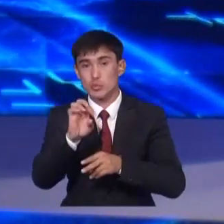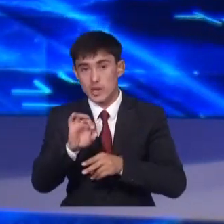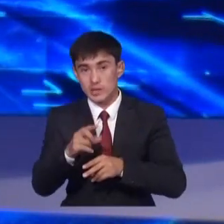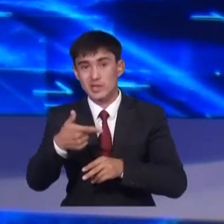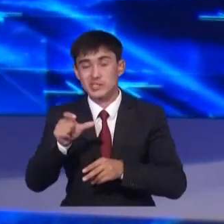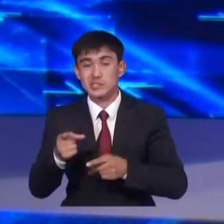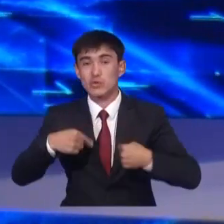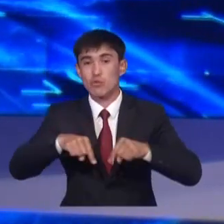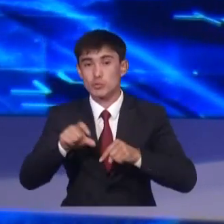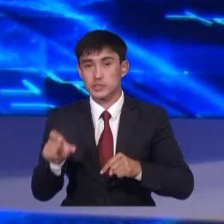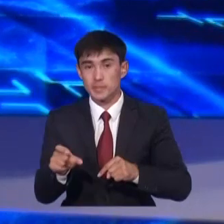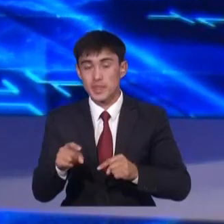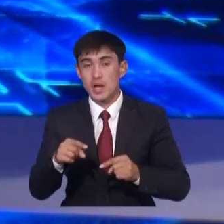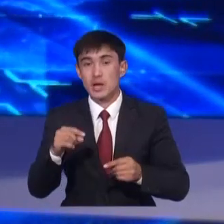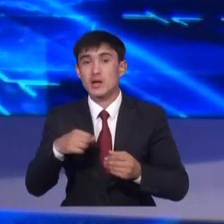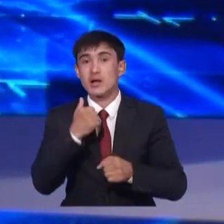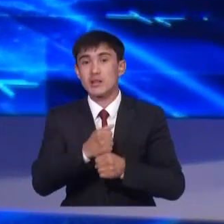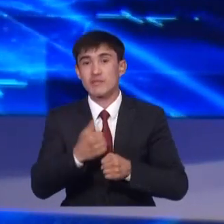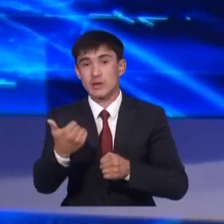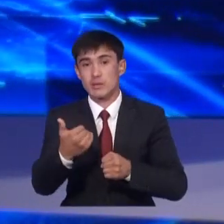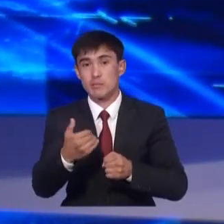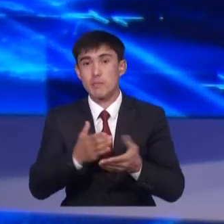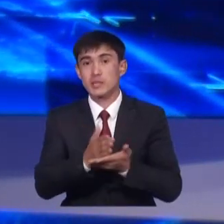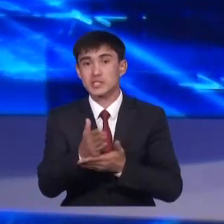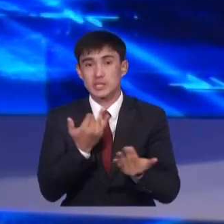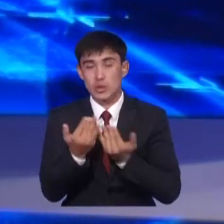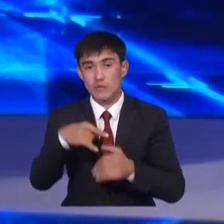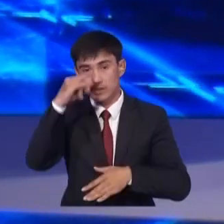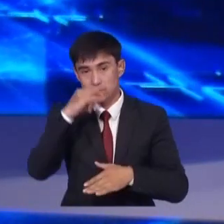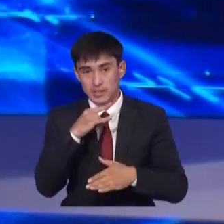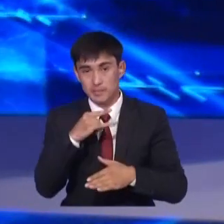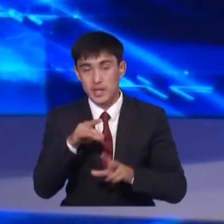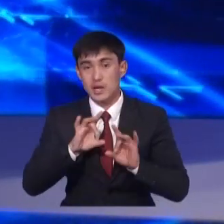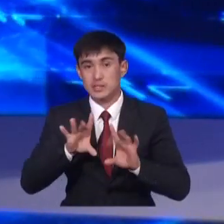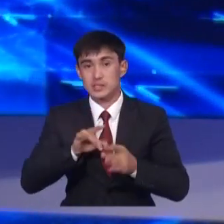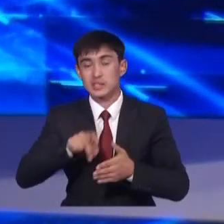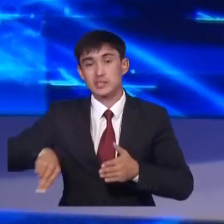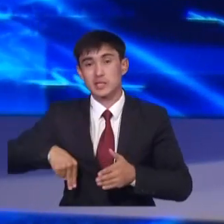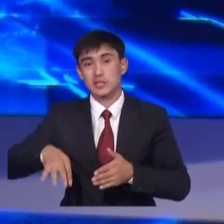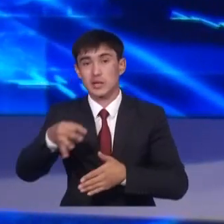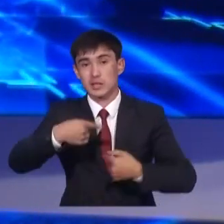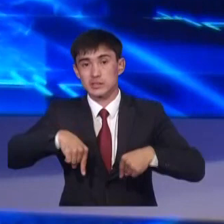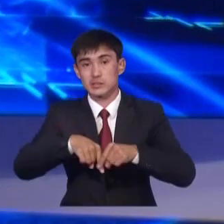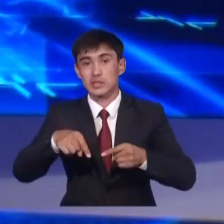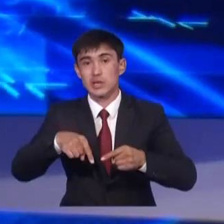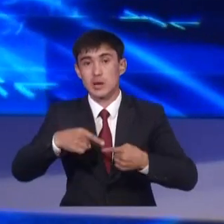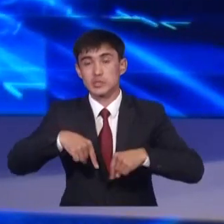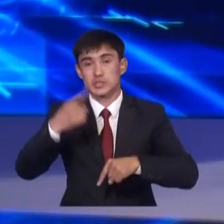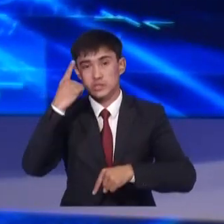субъектами гражданского общества, как ключевой компонент политического диалога в Казахстане». Как рассказал директор организации